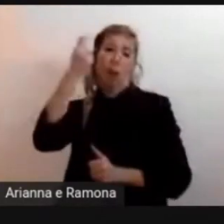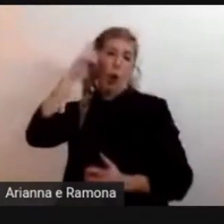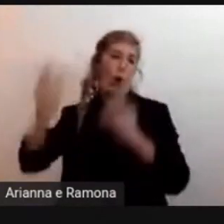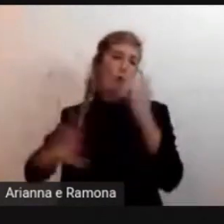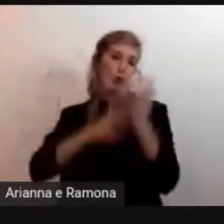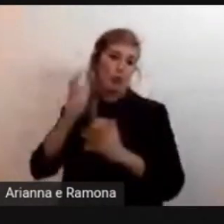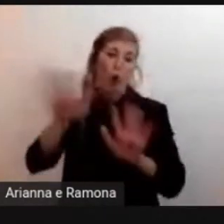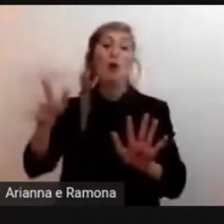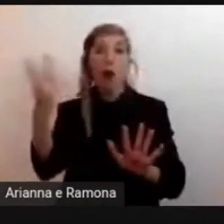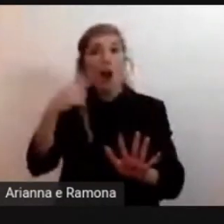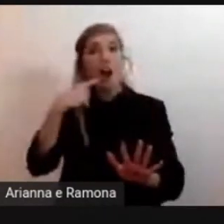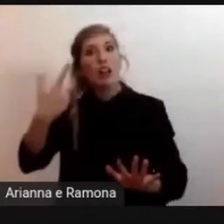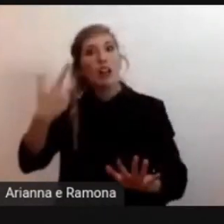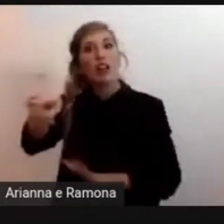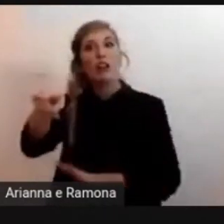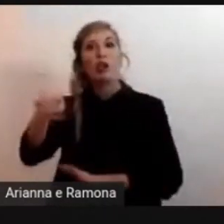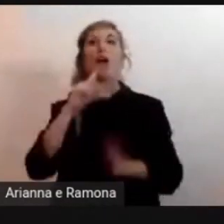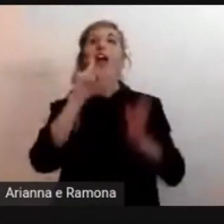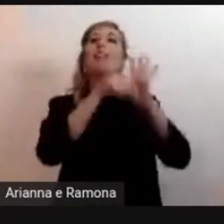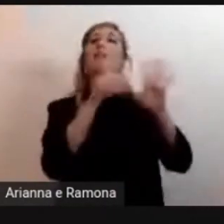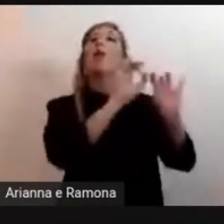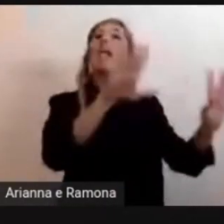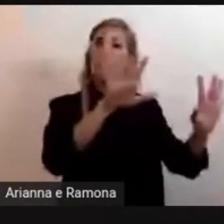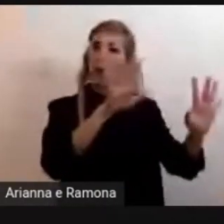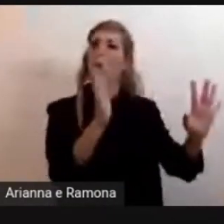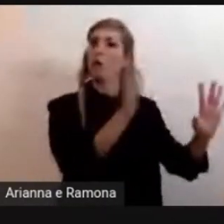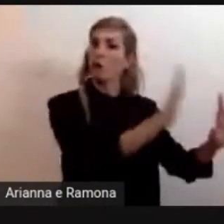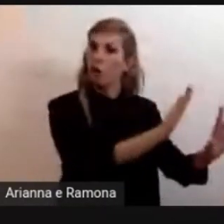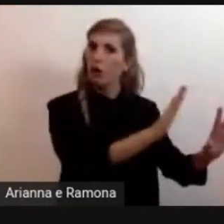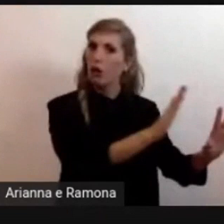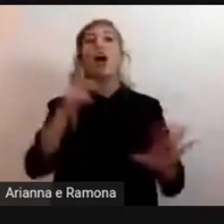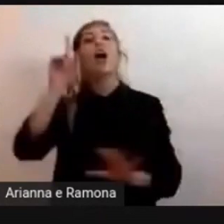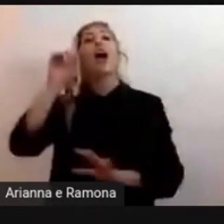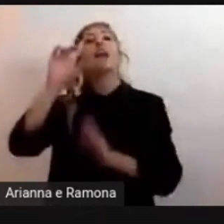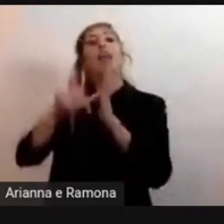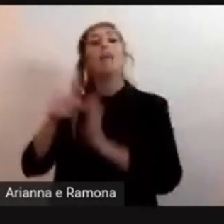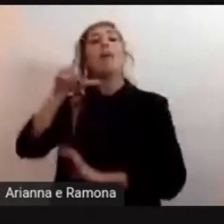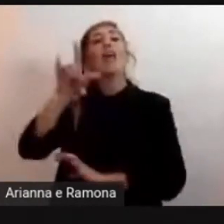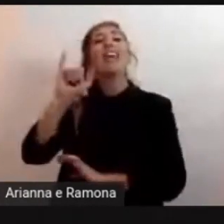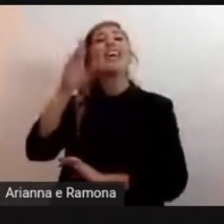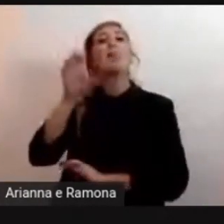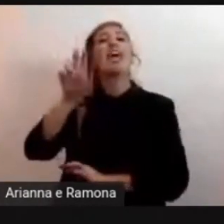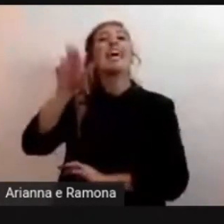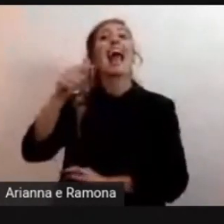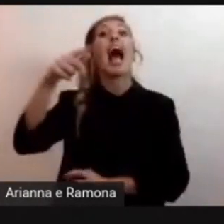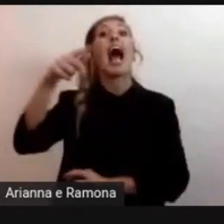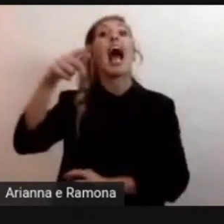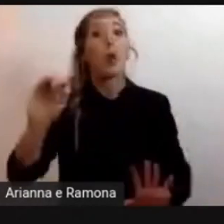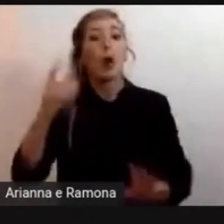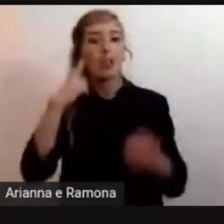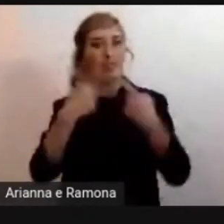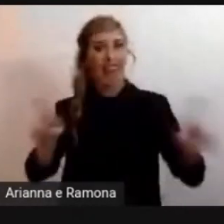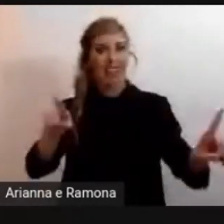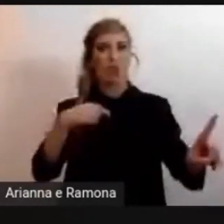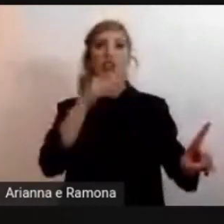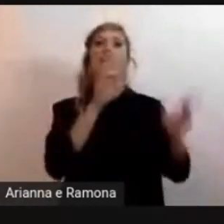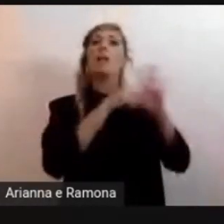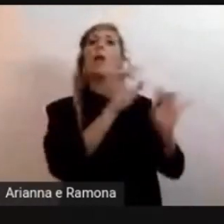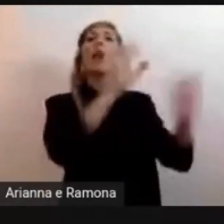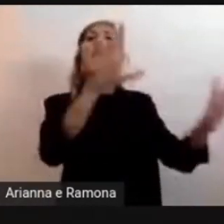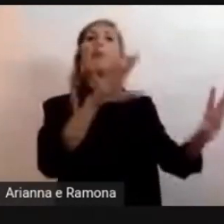cioè una cosa il tempo libero è una cosa che il bolide rato che il poligono a conte del consumo per cui dubai